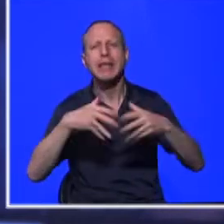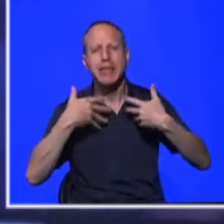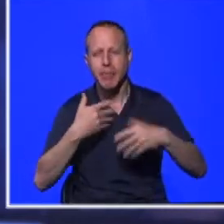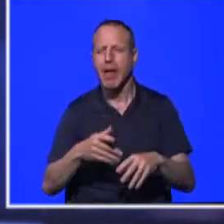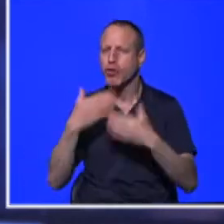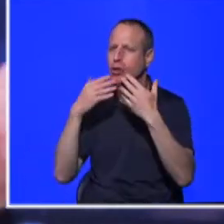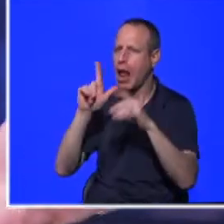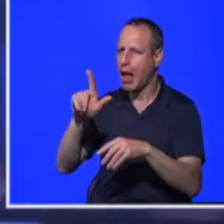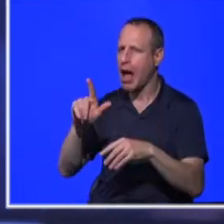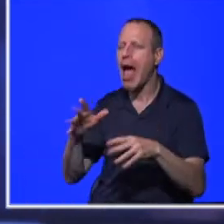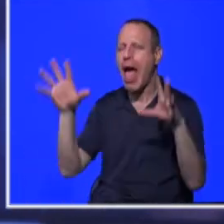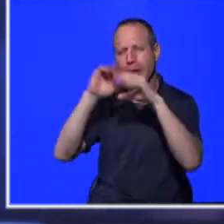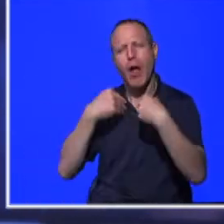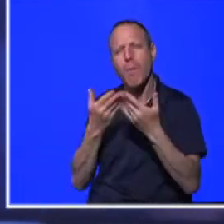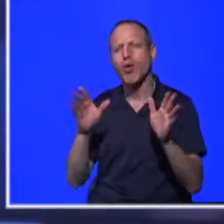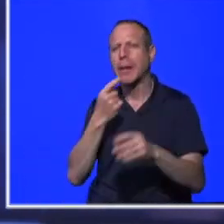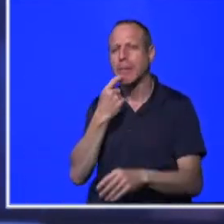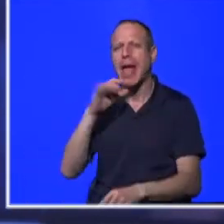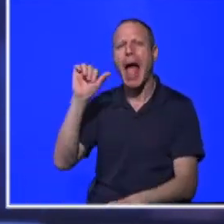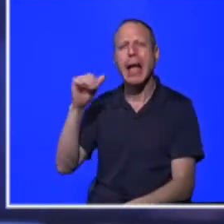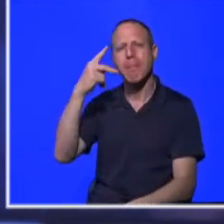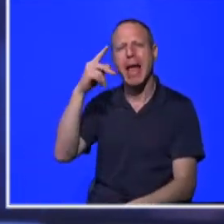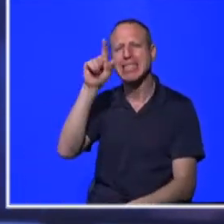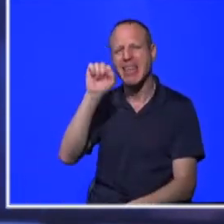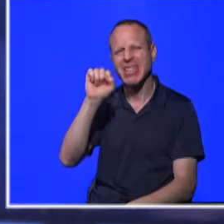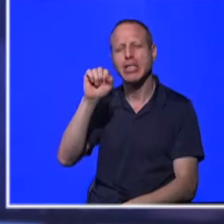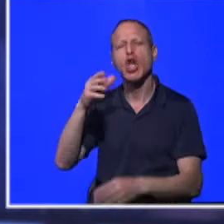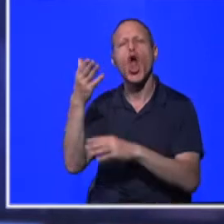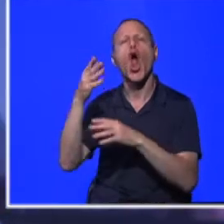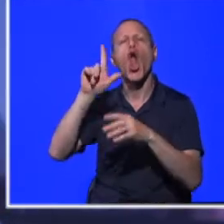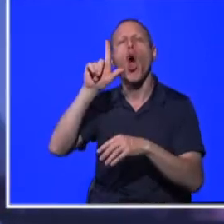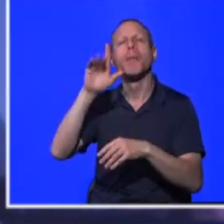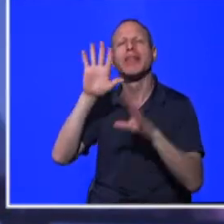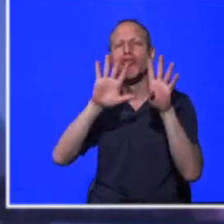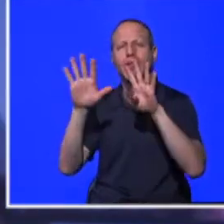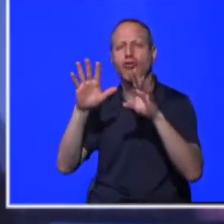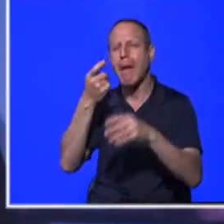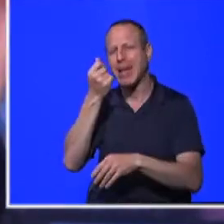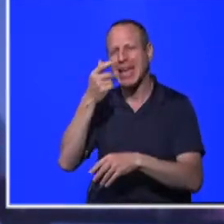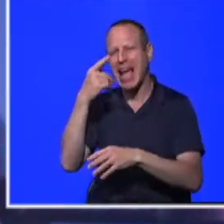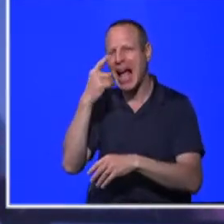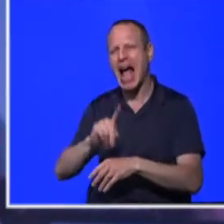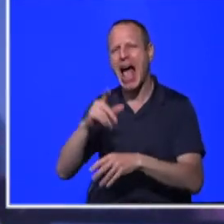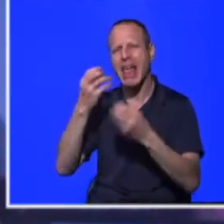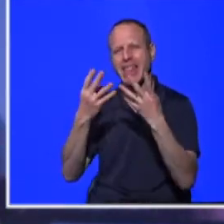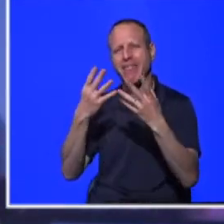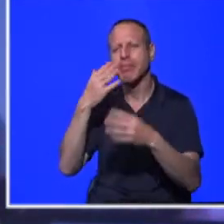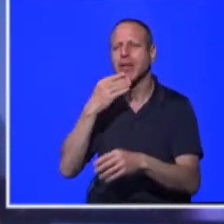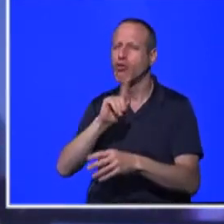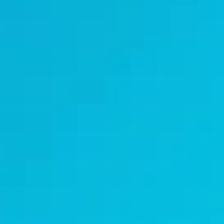והערב אנחנו פותחים את הפה, איך אומרים, אריאל פסטוויצקי מלובי 99 על מחירי הגז הטבעי בישראל, ושלא תנו לי להתחיל